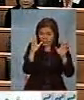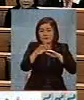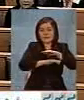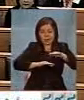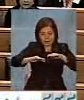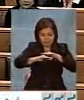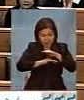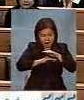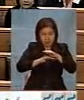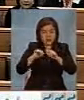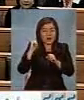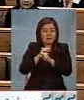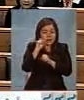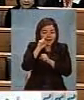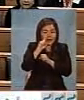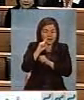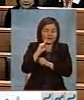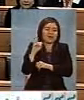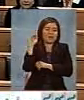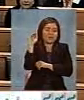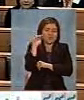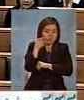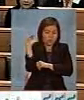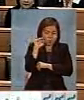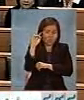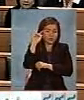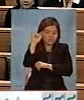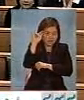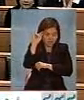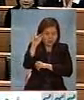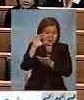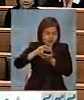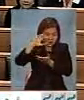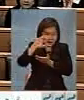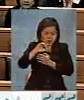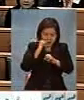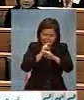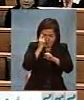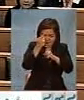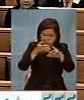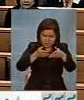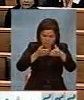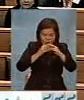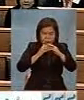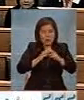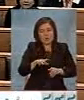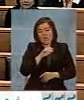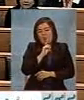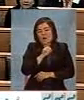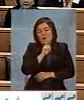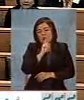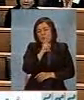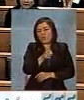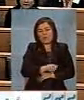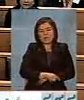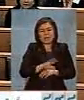คือสนามบินสุวรรณภูมิท่านประธานตอนสร้างใหม่ๆใครๆก็ปรามาสว่าจะเป็นสุส